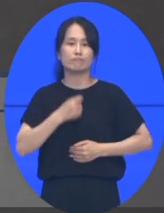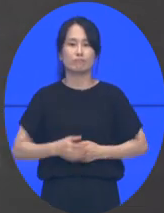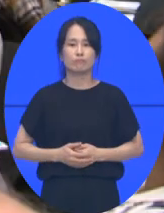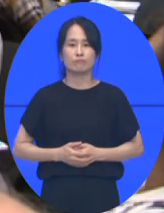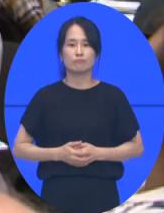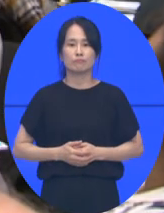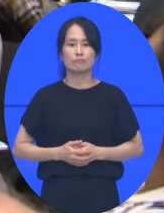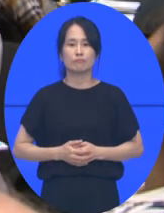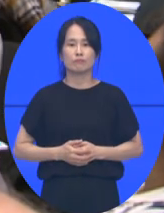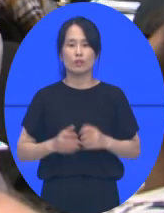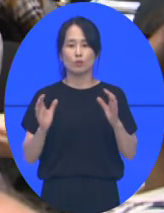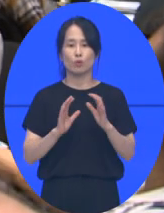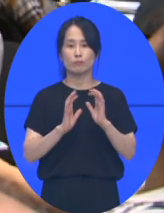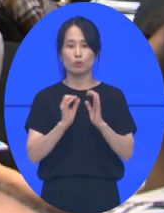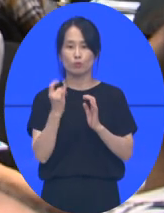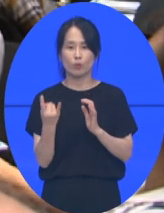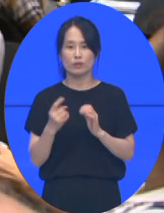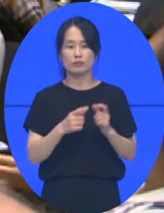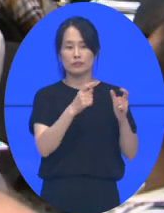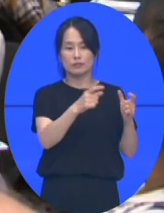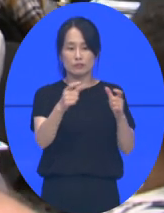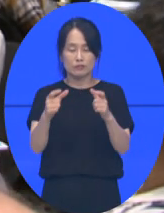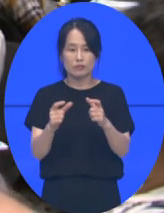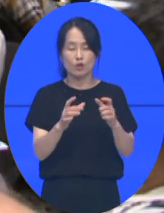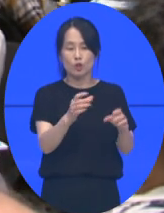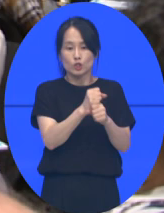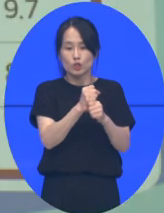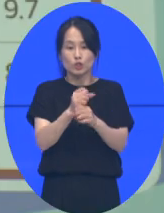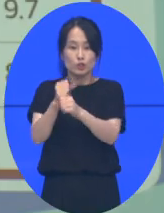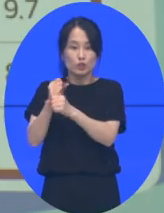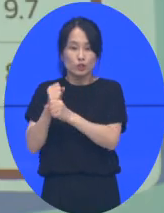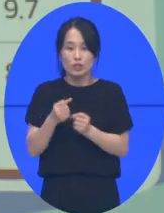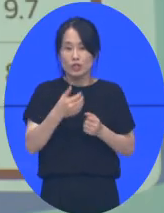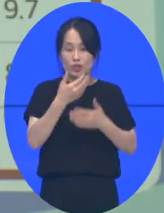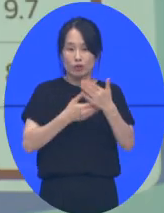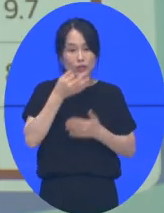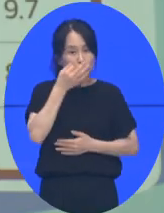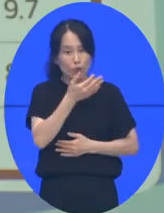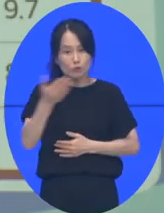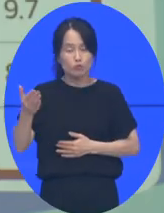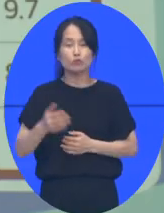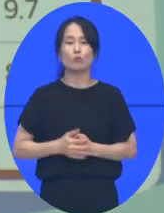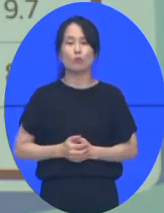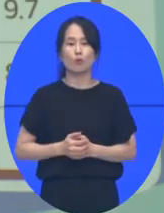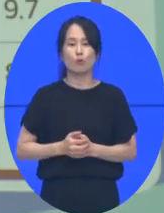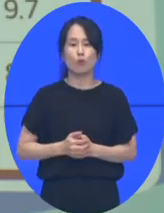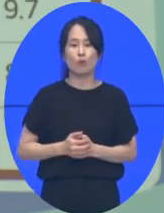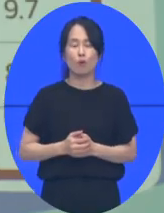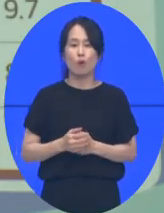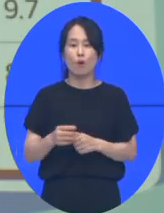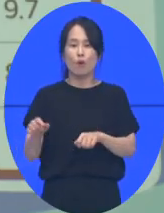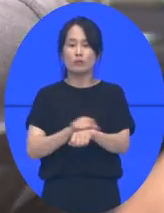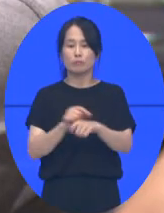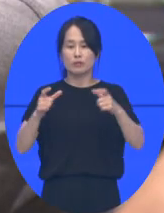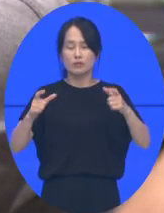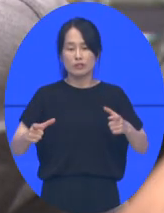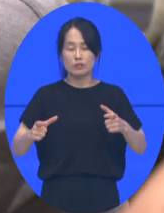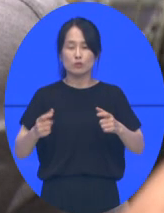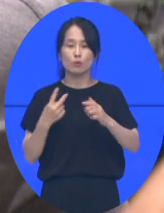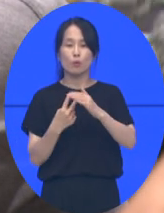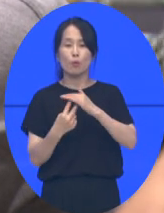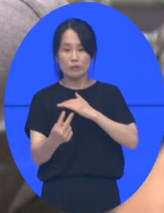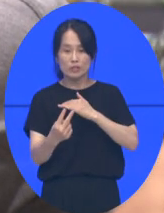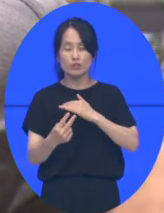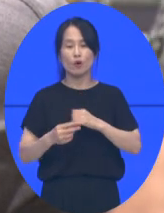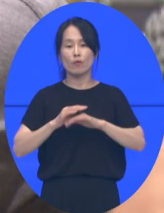드리겠고요. 종합토론회는 권역별 토론 요약 영상, 경과 보고를 시작으로 경기북부특별자치도 설치 비전과